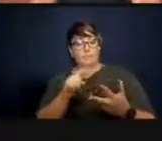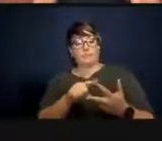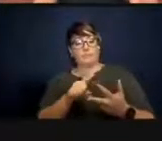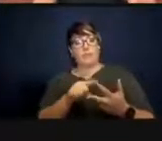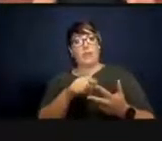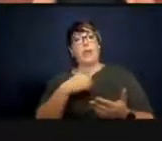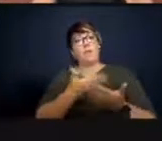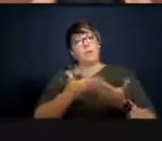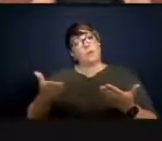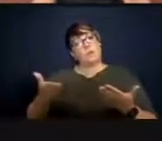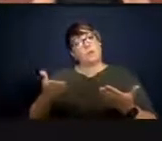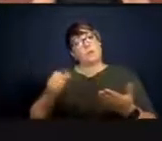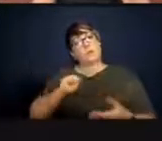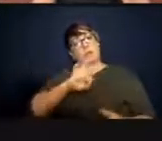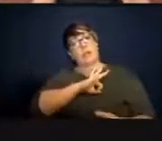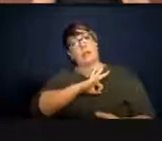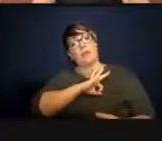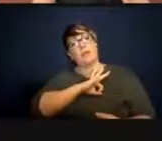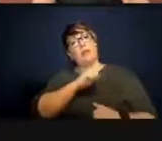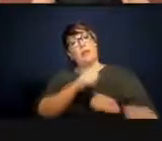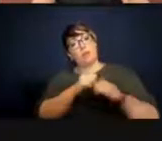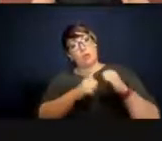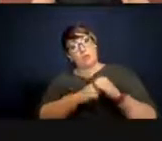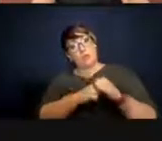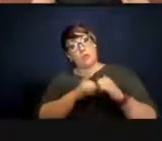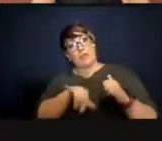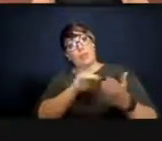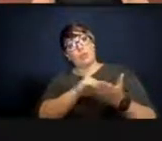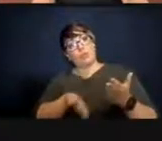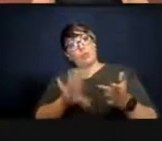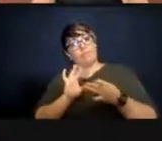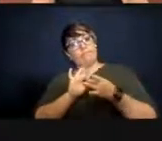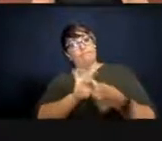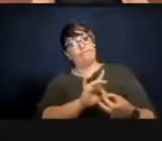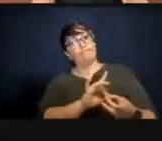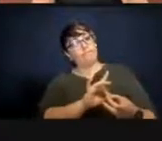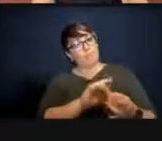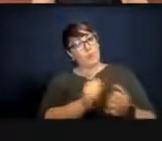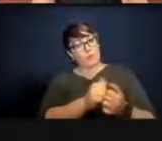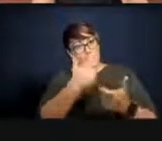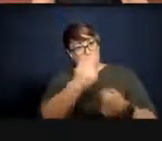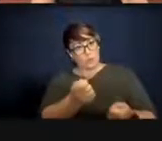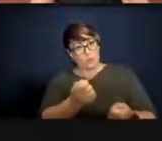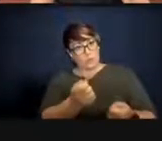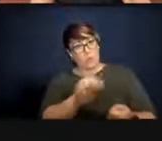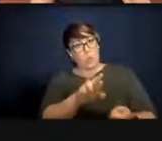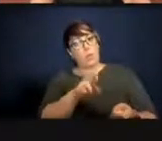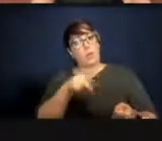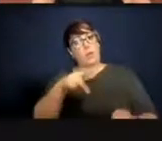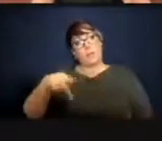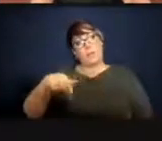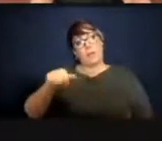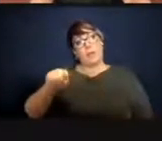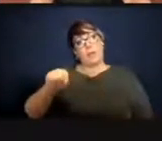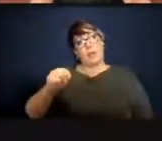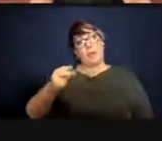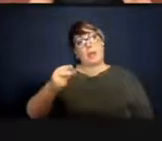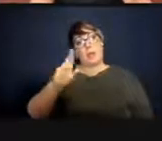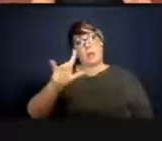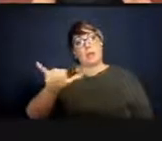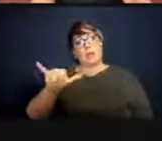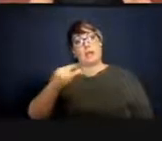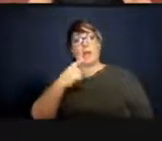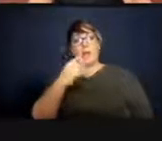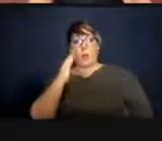yanafundishwa. Lakini jambo muhimu lingine ni kuhakikisha kwamba kuna rasilimali za kufanikisha mafunzo haya kwa kila mwanafunzi.